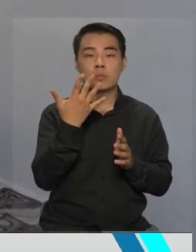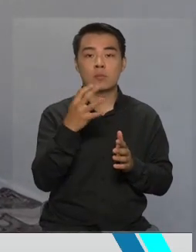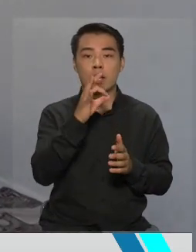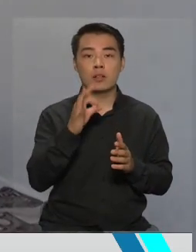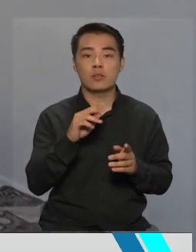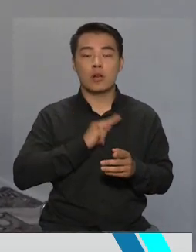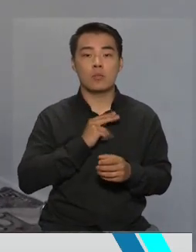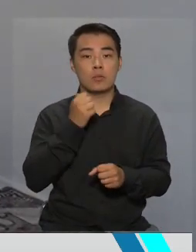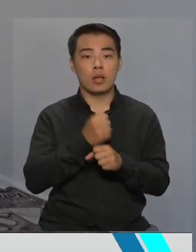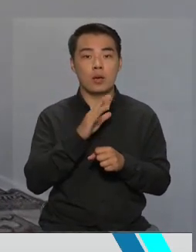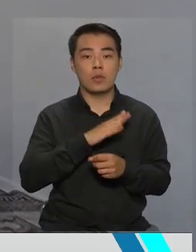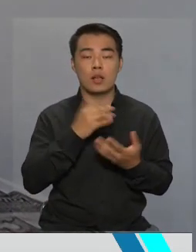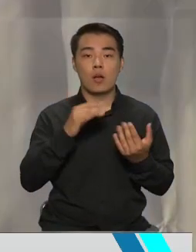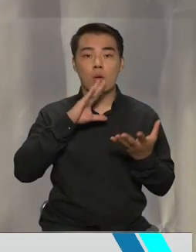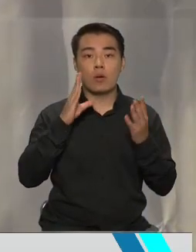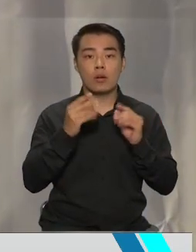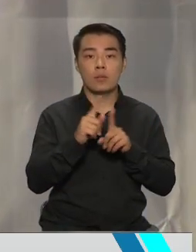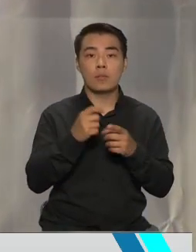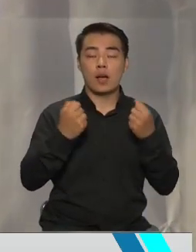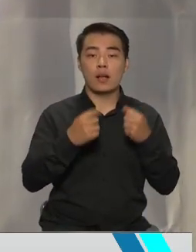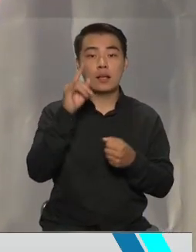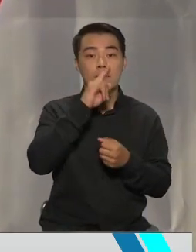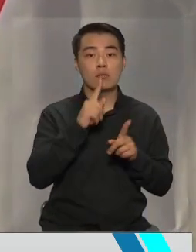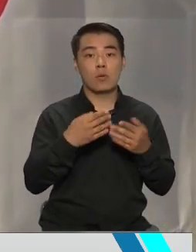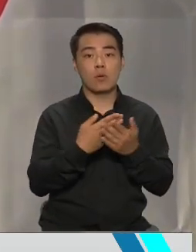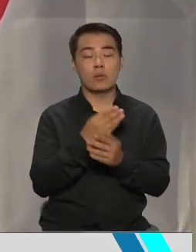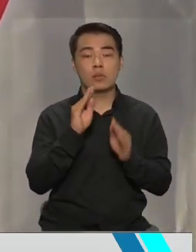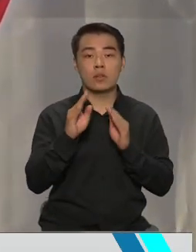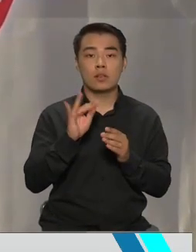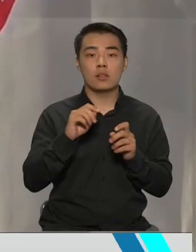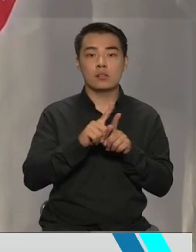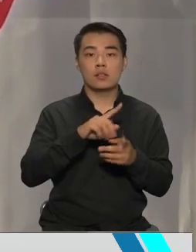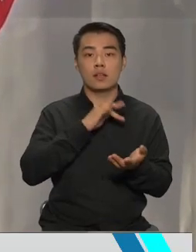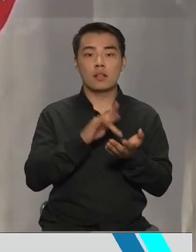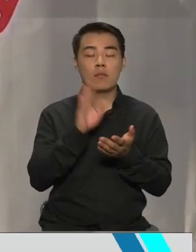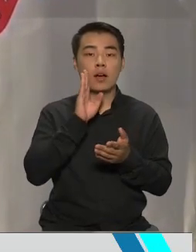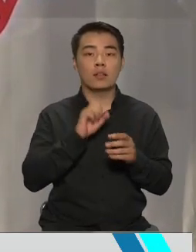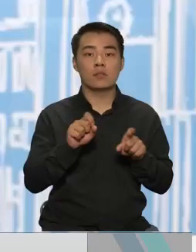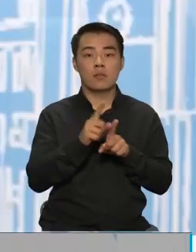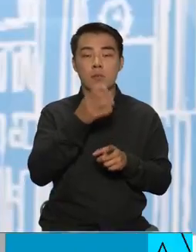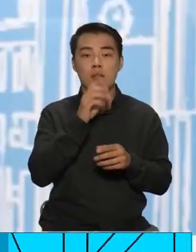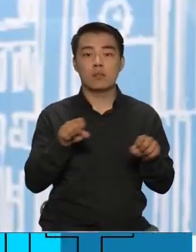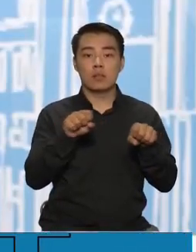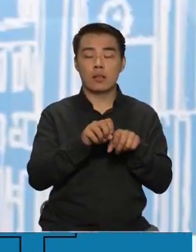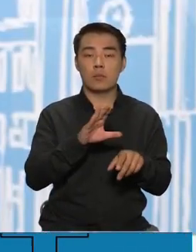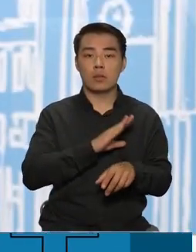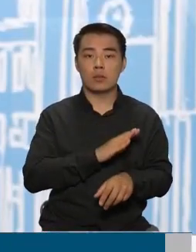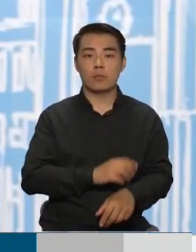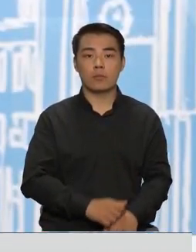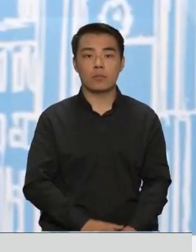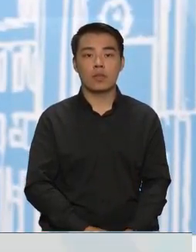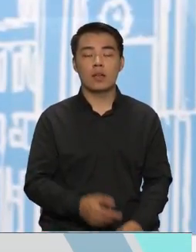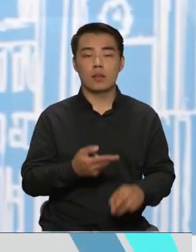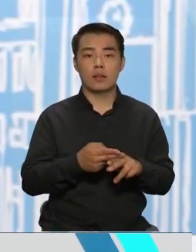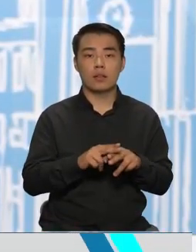Жалпы 23 елді мекеннің 14-ті көгілдір отынмен қамтылып, 16-сына орталықтандырған ауыз су тартылды. Қаланың табиғи